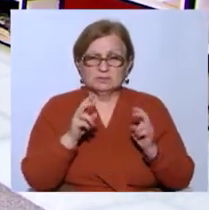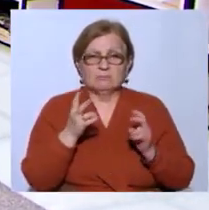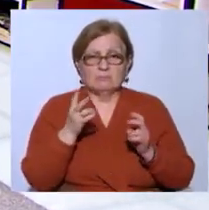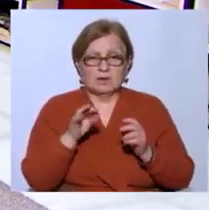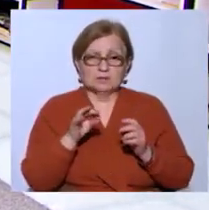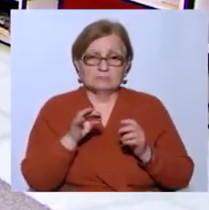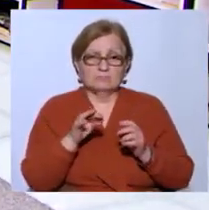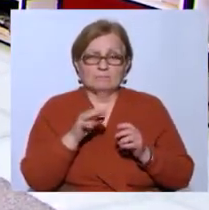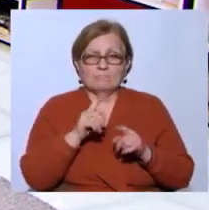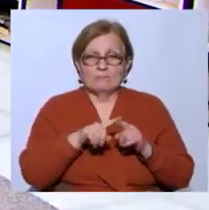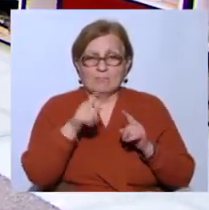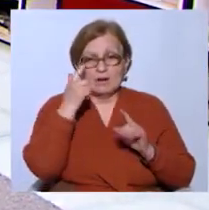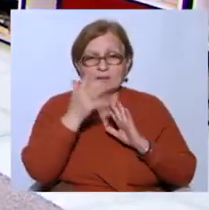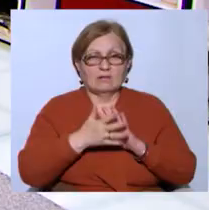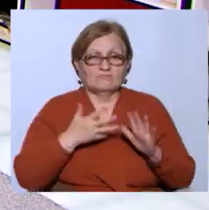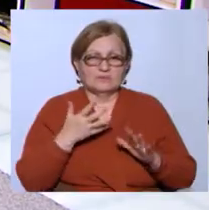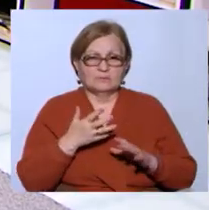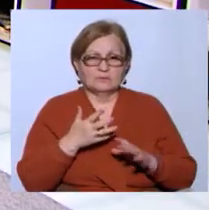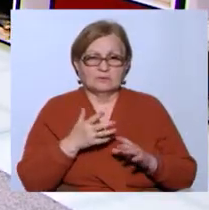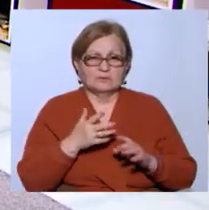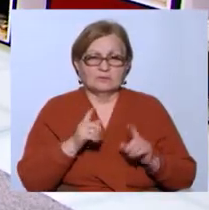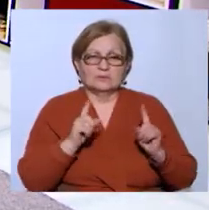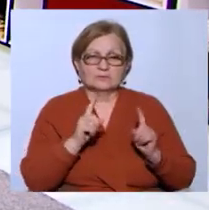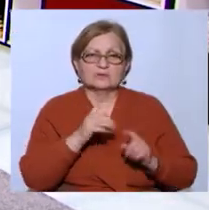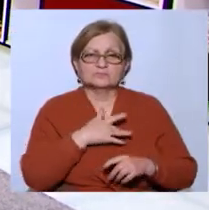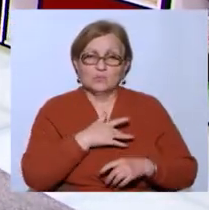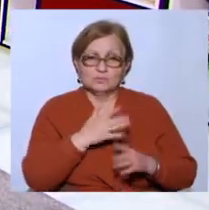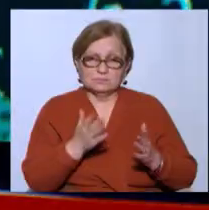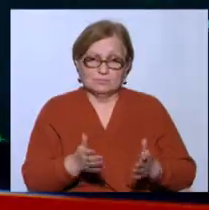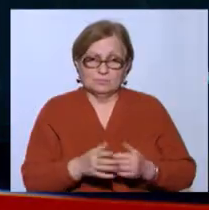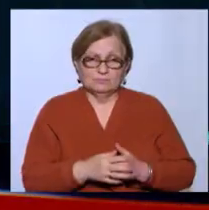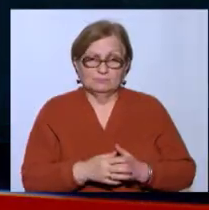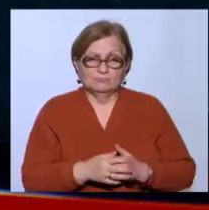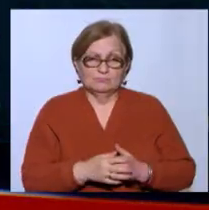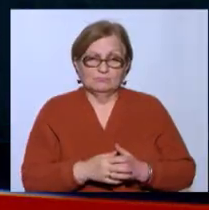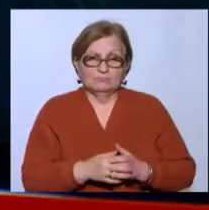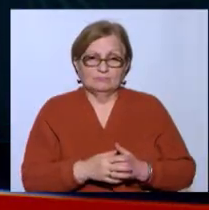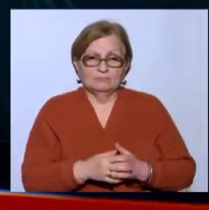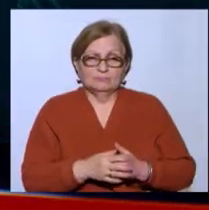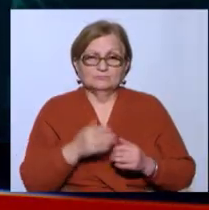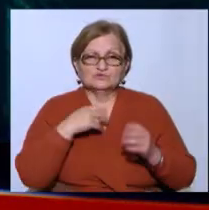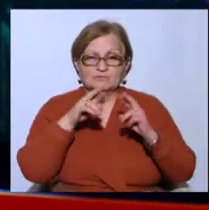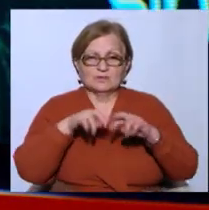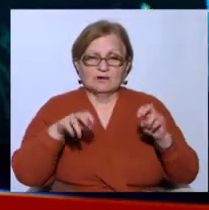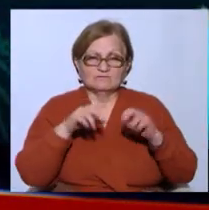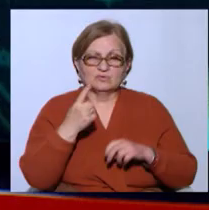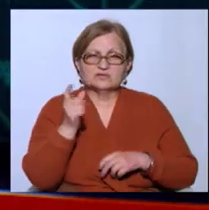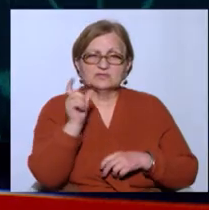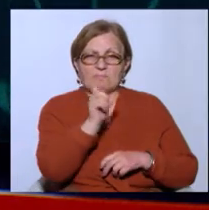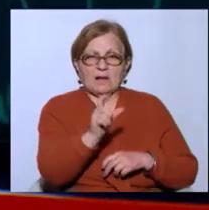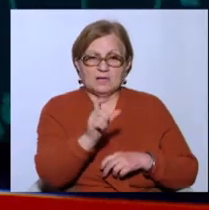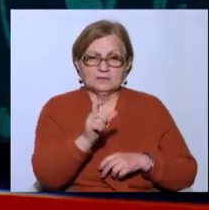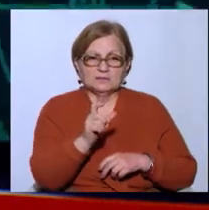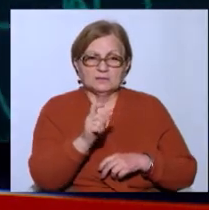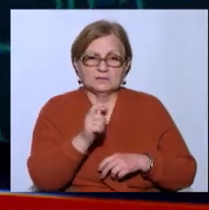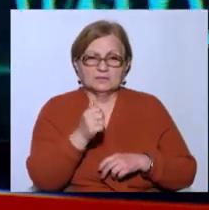მაგრამ მალე გავიგებთ, ყველანი გავიგებთ, რას გულისხმობთ. აი მოდით გამიხილოთ შემდეგი მაგალითი.